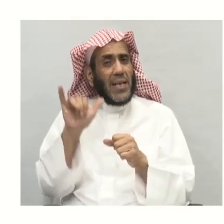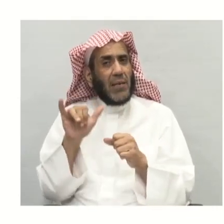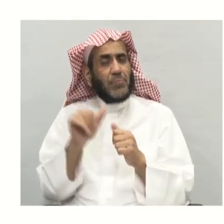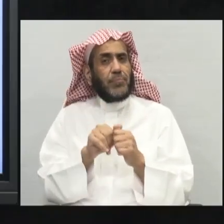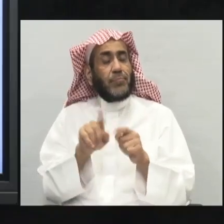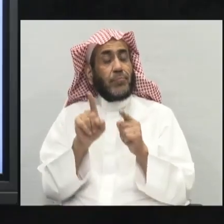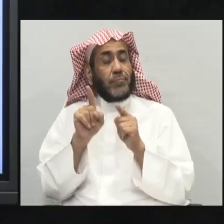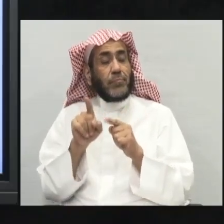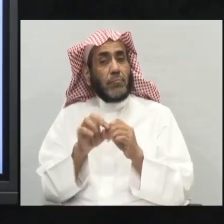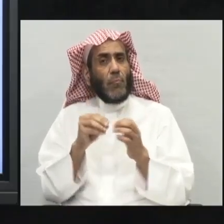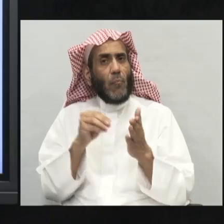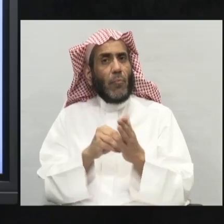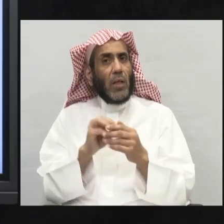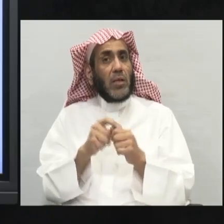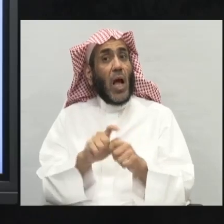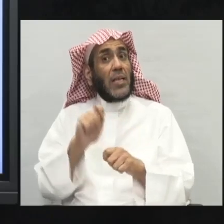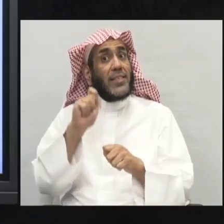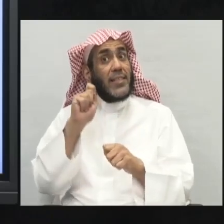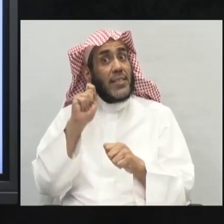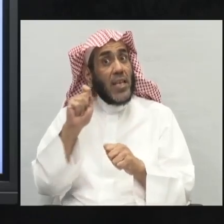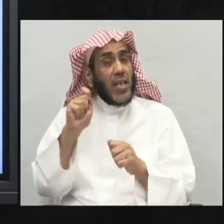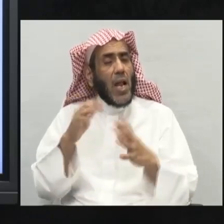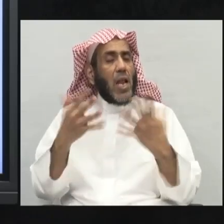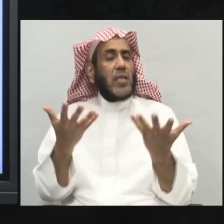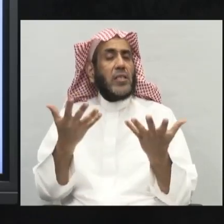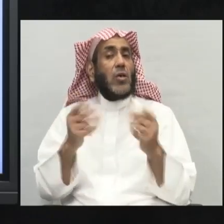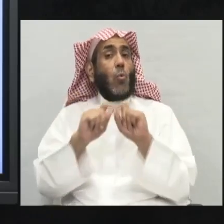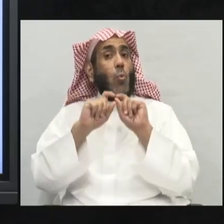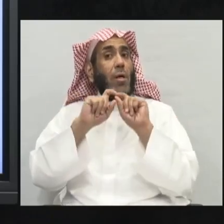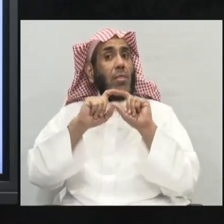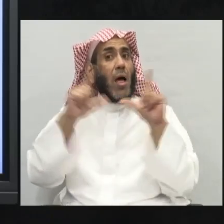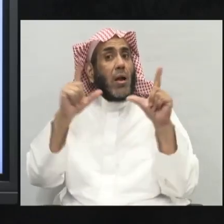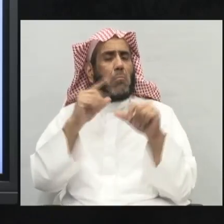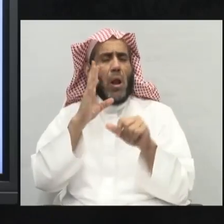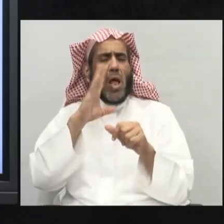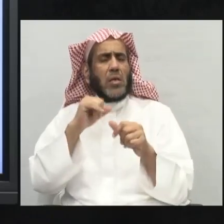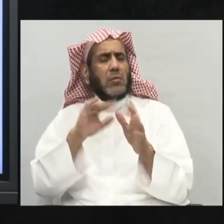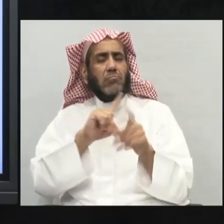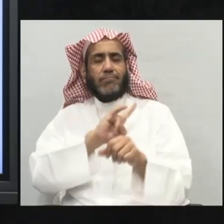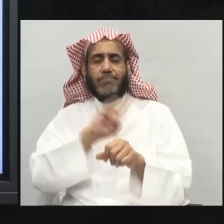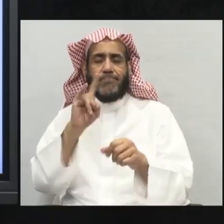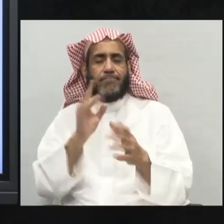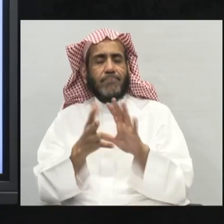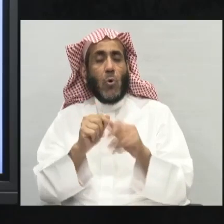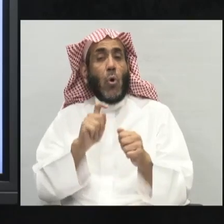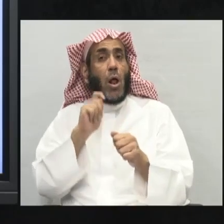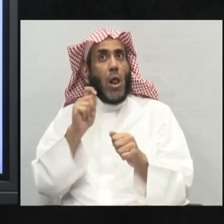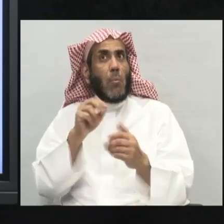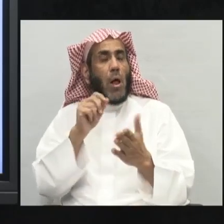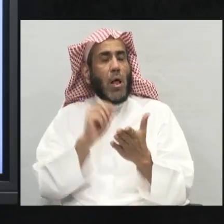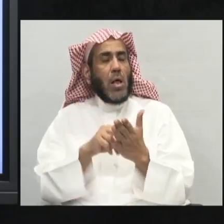هنا العلامه ستكون اصليه وظاهره ليست مقدره والعلامه الاصليه